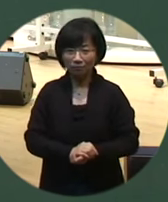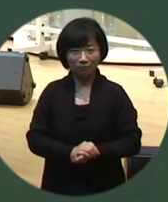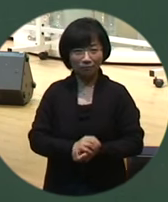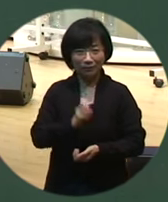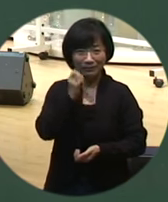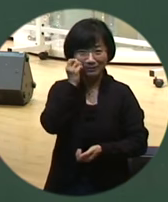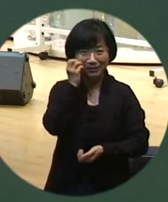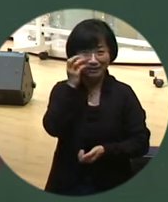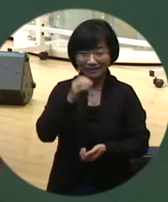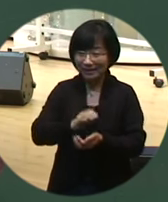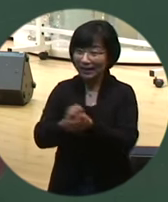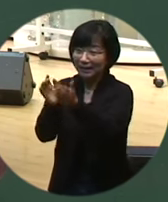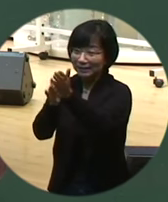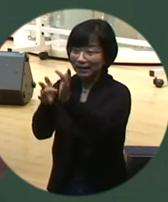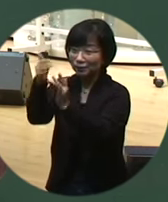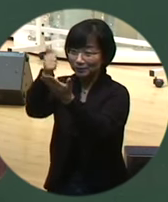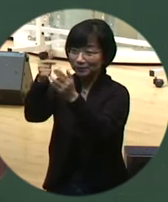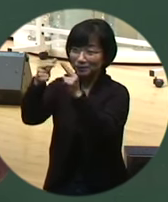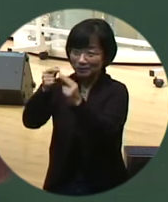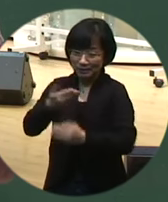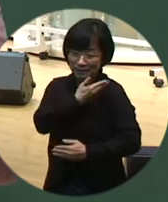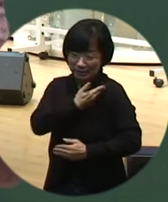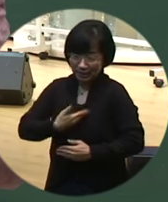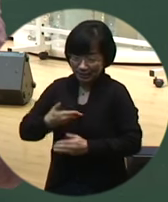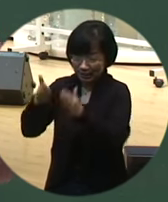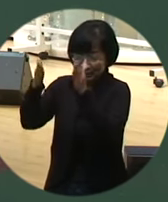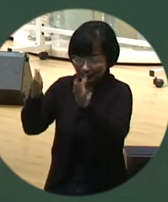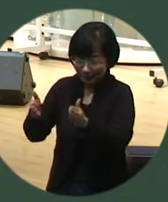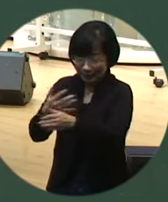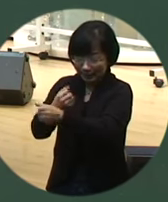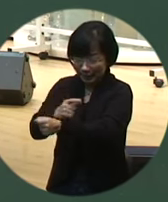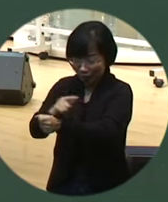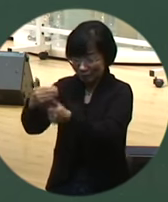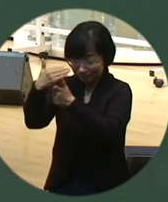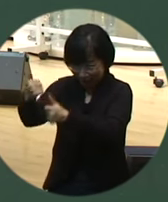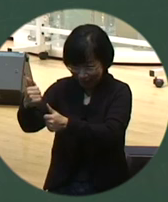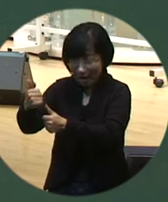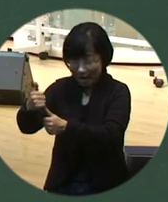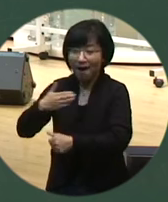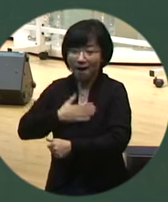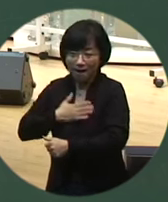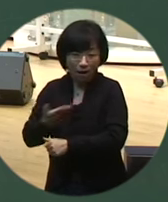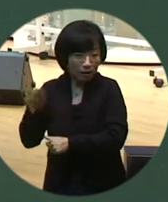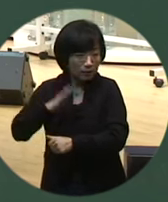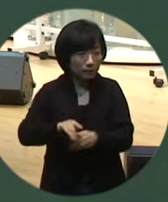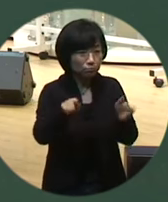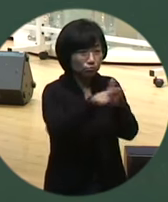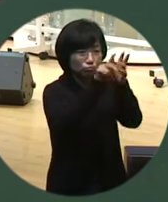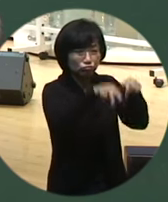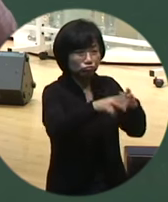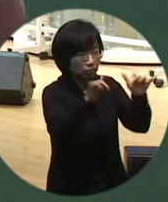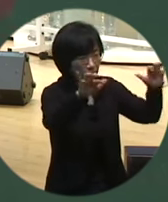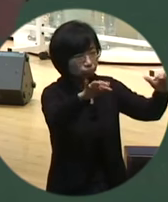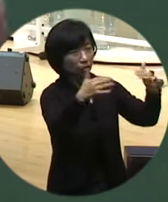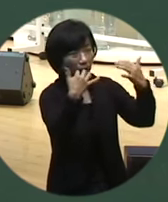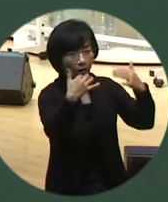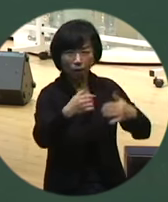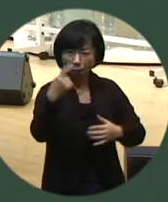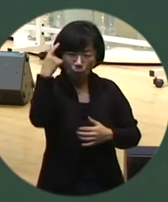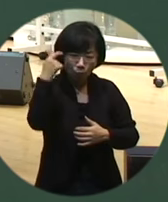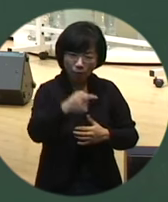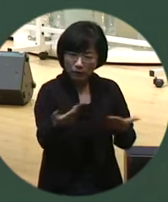사람들하고는 알지만 다른 사람은 모르잖아요. Only they know. Only the Lord knows, but the other people around them, they don't know the situation. 다른 사람이 생각할 때는 멀쩡한 직업